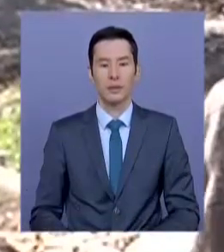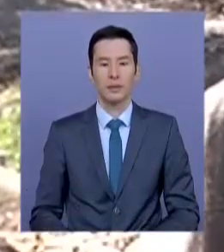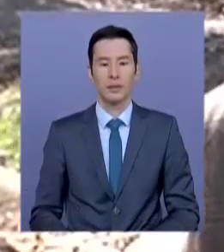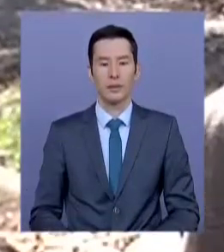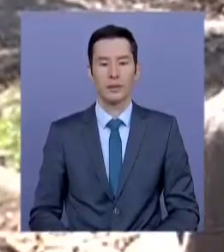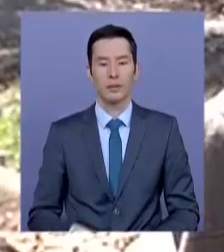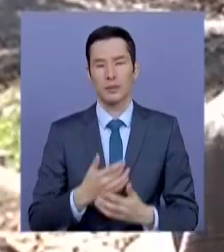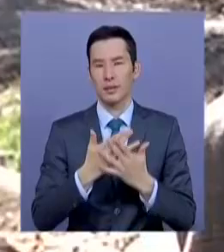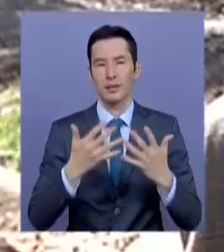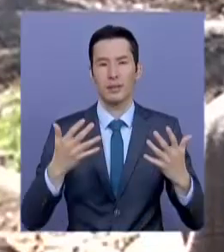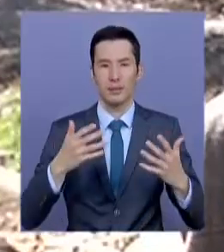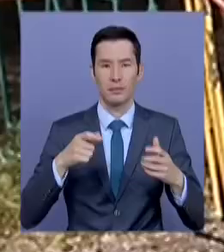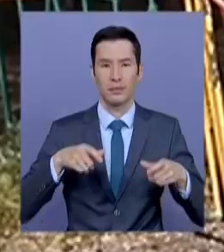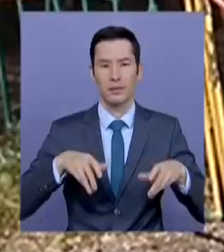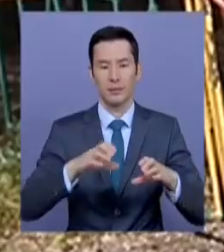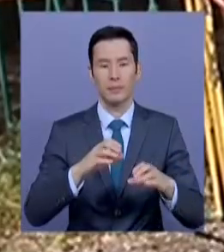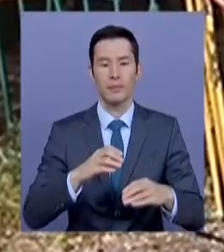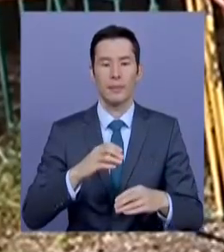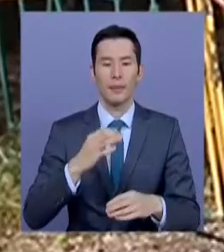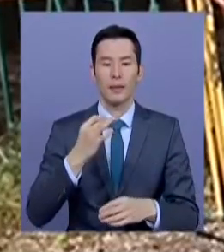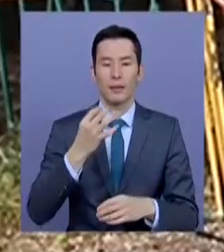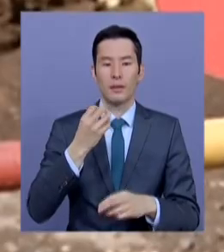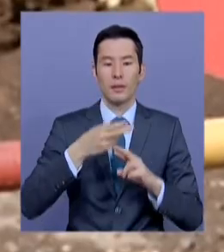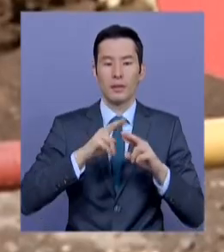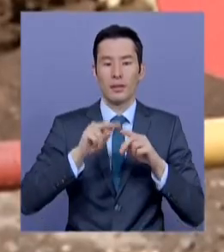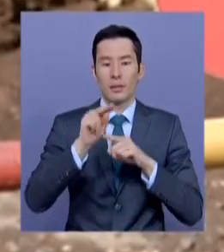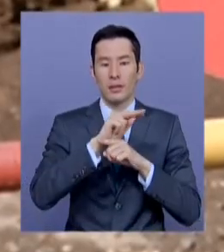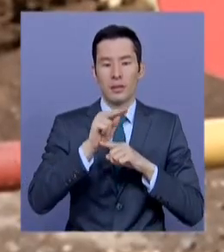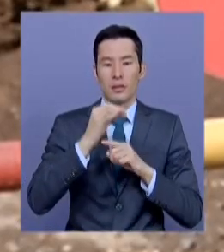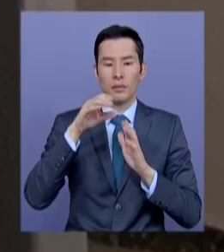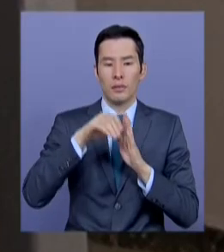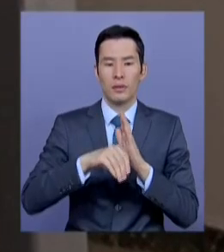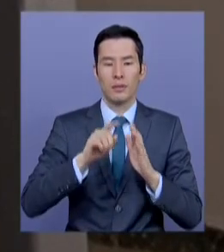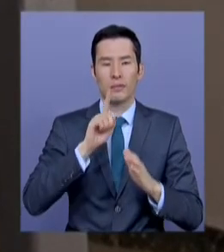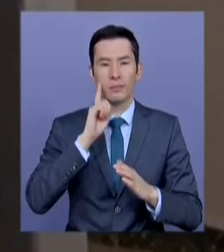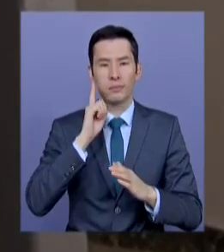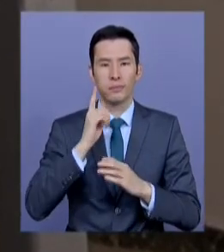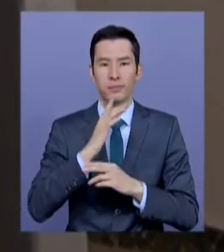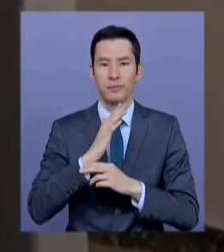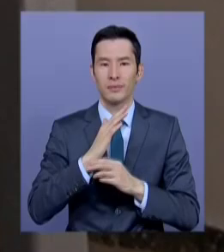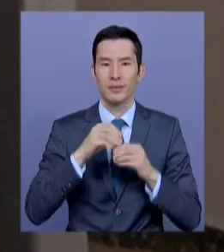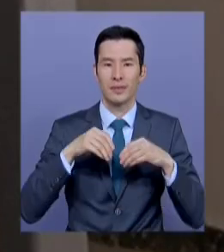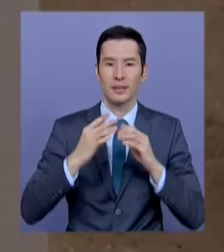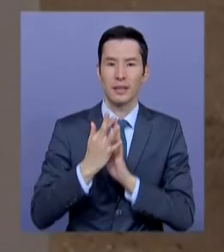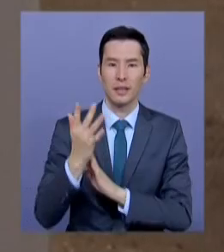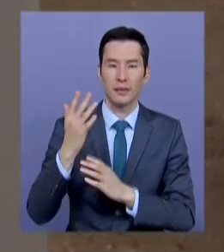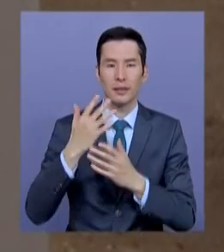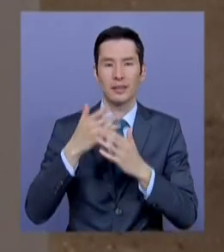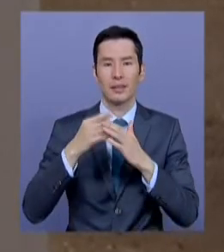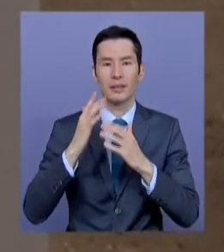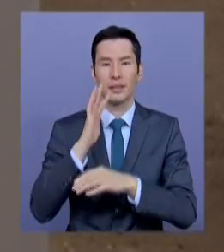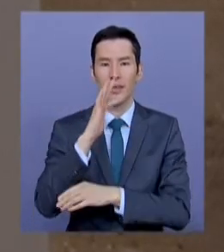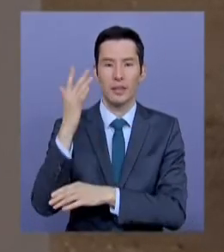болады, мафтар болады, малай артурный форма дейді. Экспозициялардың ішіне жасыл желек егіліп, ағаштар отырғызылады. Айналасына